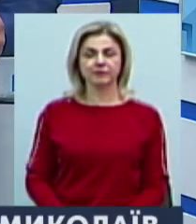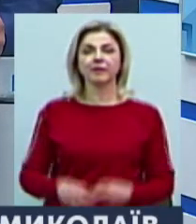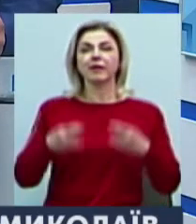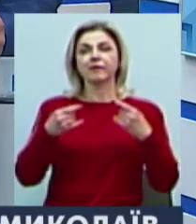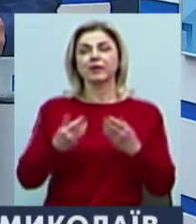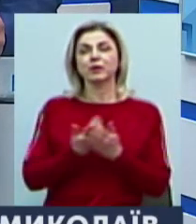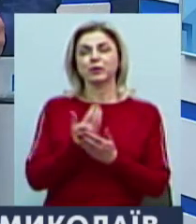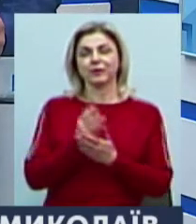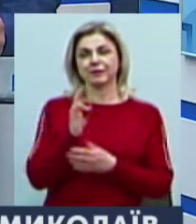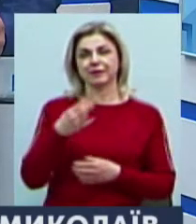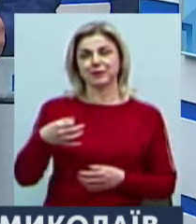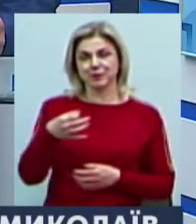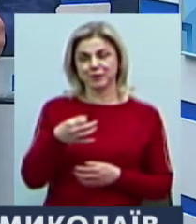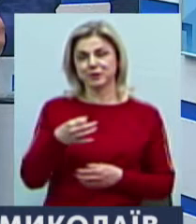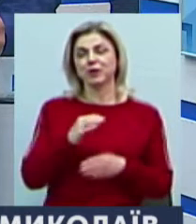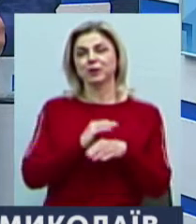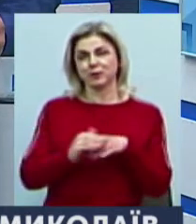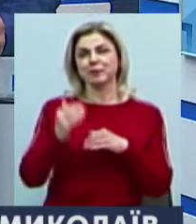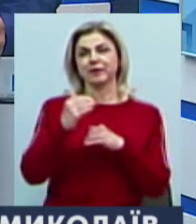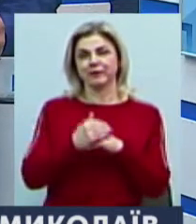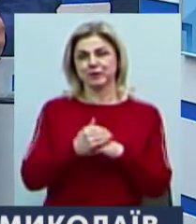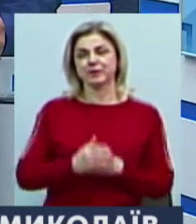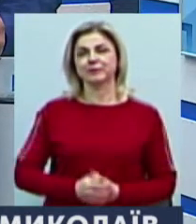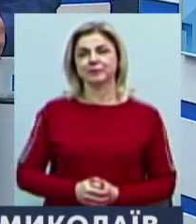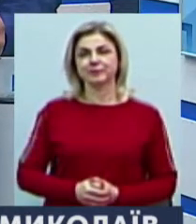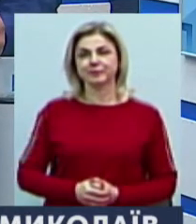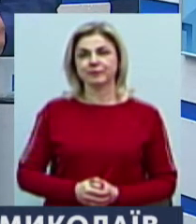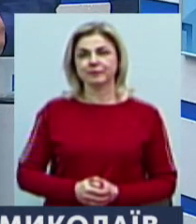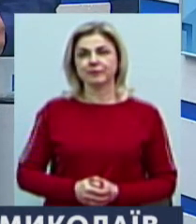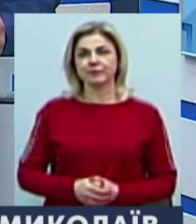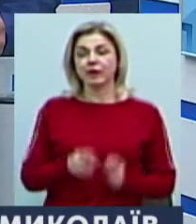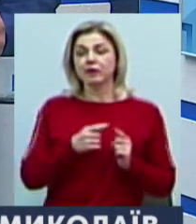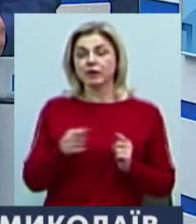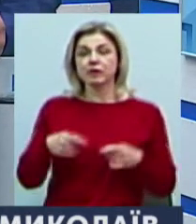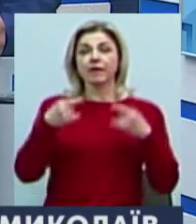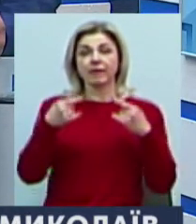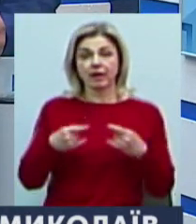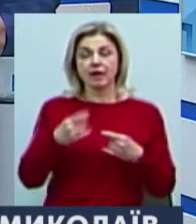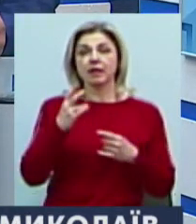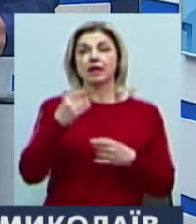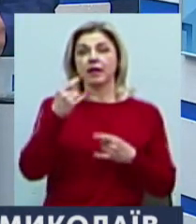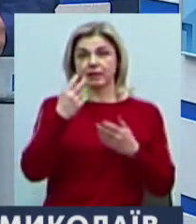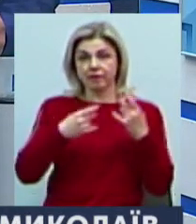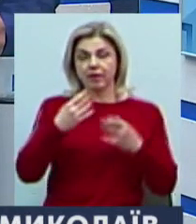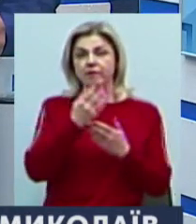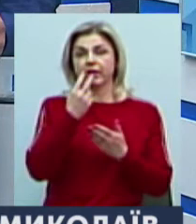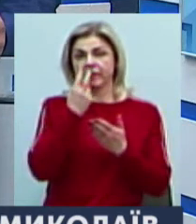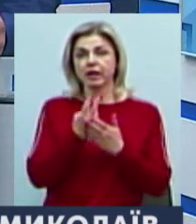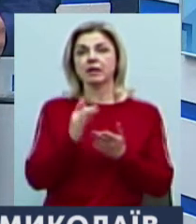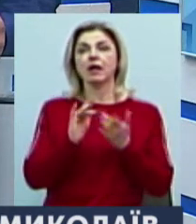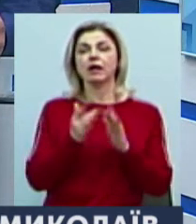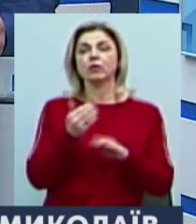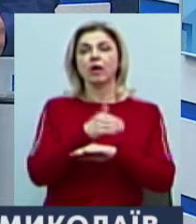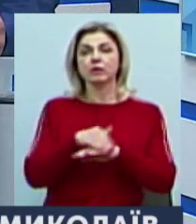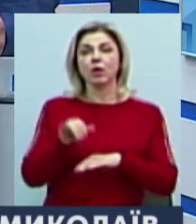В ефірі телевізійні новини Миколаївщини. У студії працює Володимир Степанов. Доброго вечора. Протягом прямого ефіру на екранах ви бачитимете нашу електронну адресу,